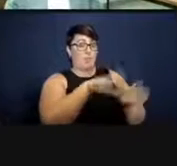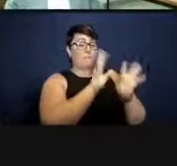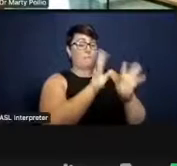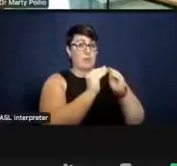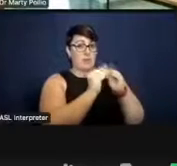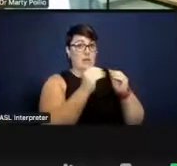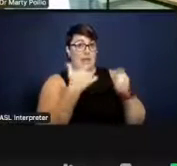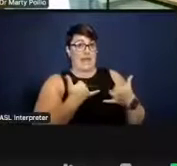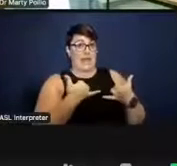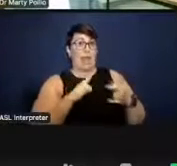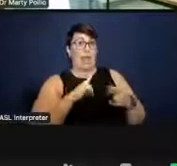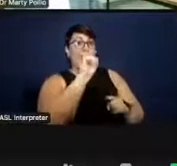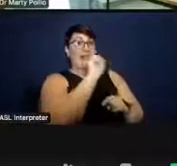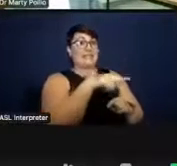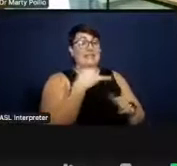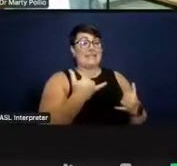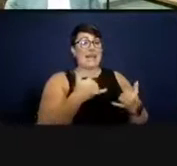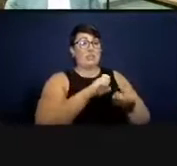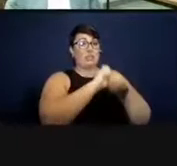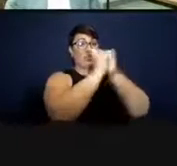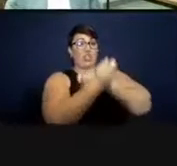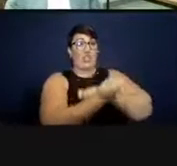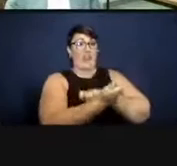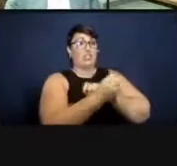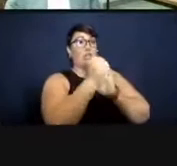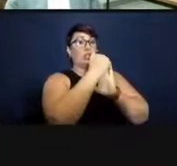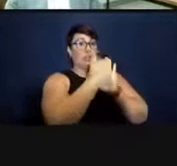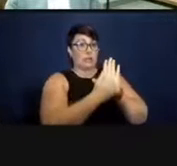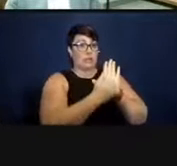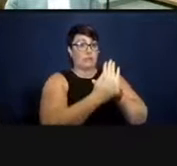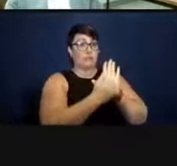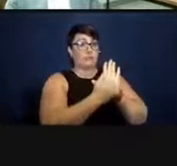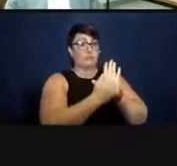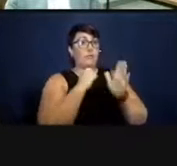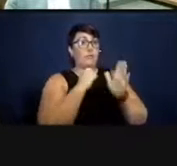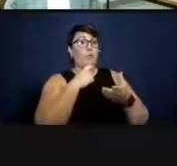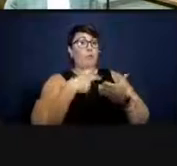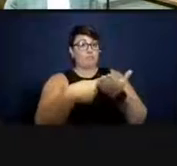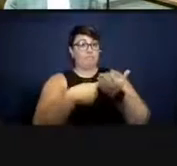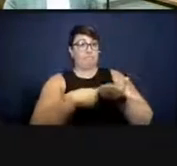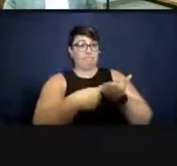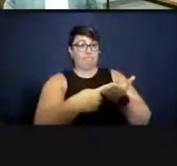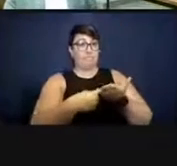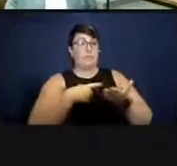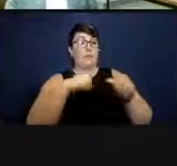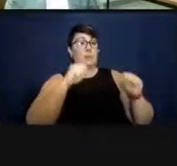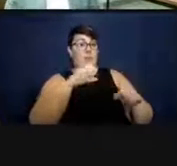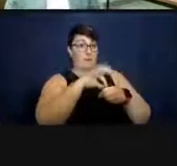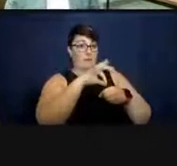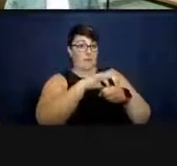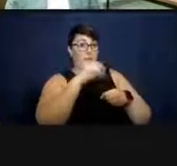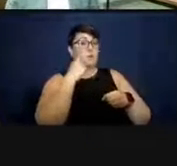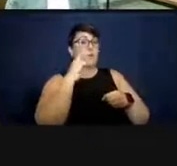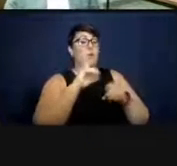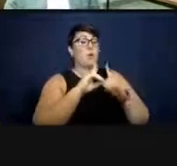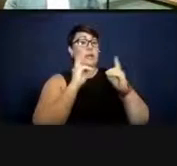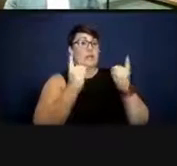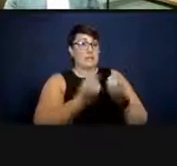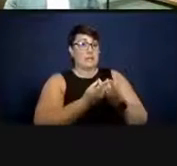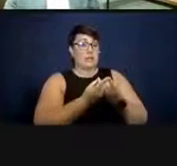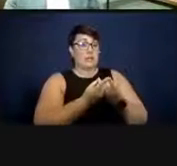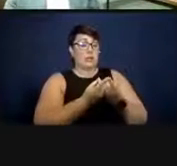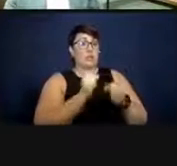أن يطبقوا عدد من السياسات، وأنا أريد أن أطلب منكم ربما أن نناقش هذا